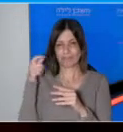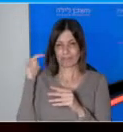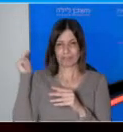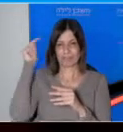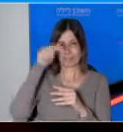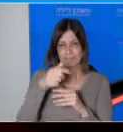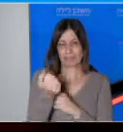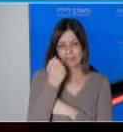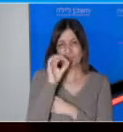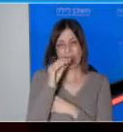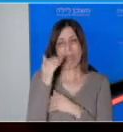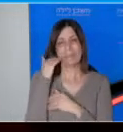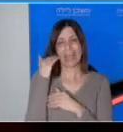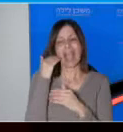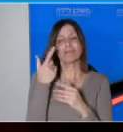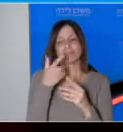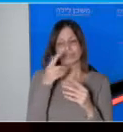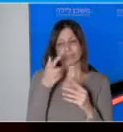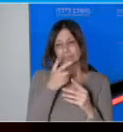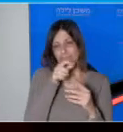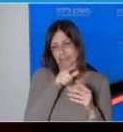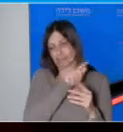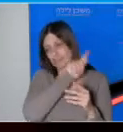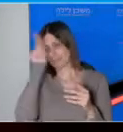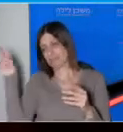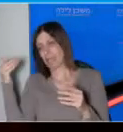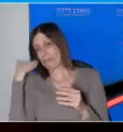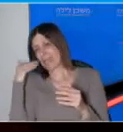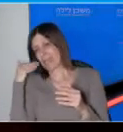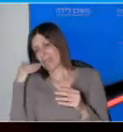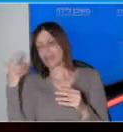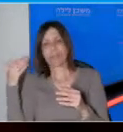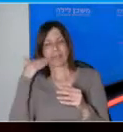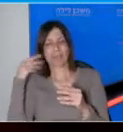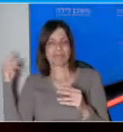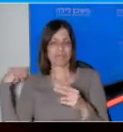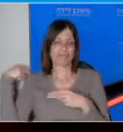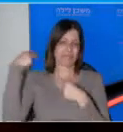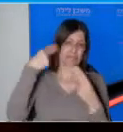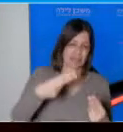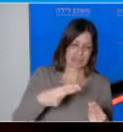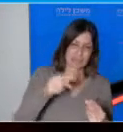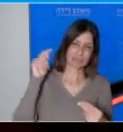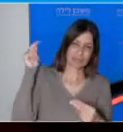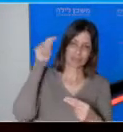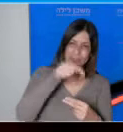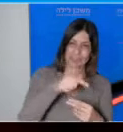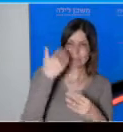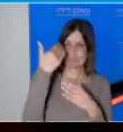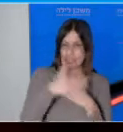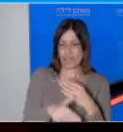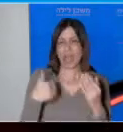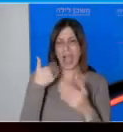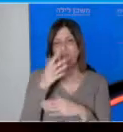כיוון הכוחות האמריקנים. האמריקנים הגיבו באש מקלעים כבדה, ובסופו של דבר